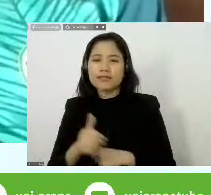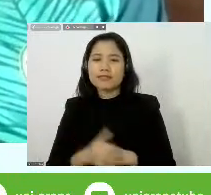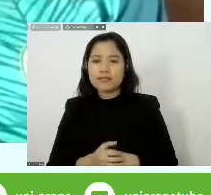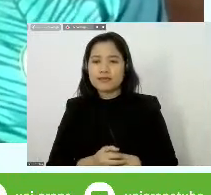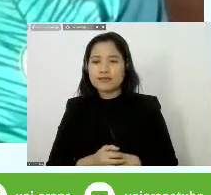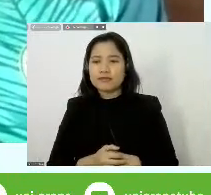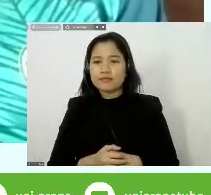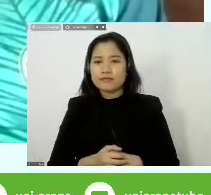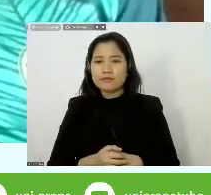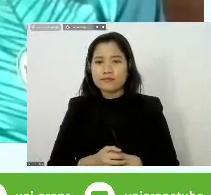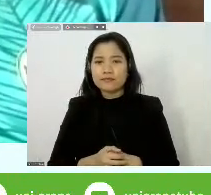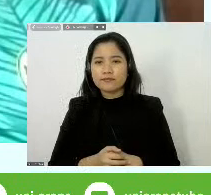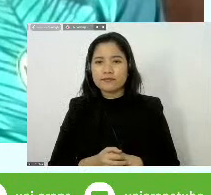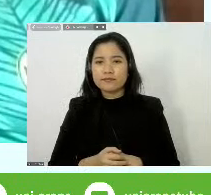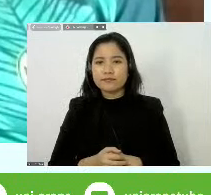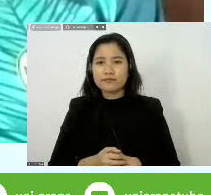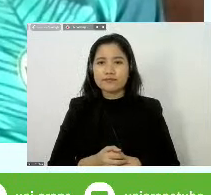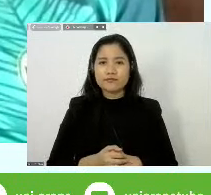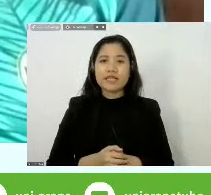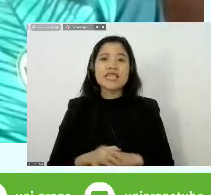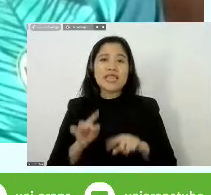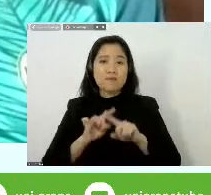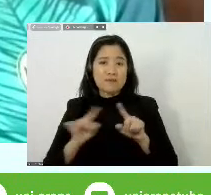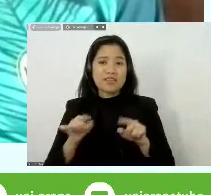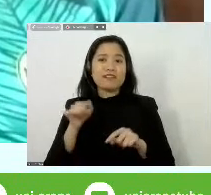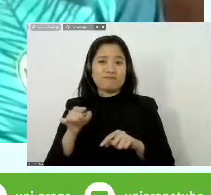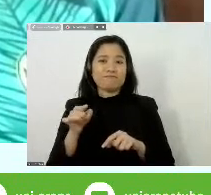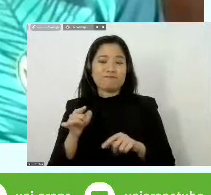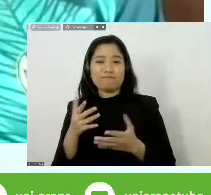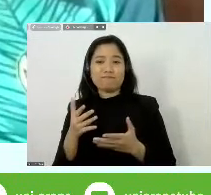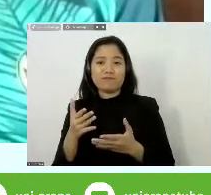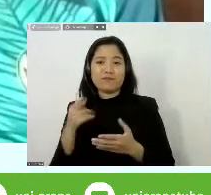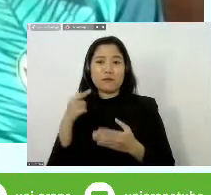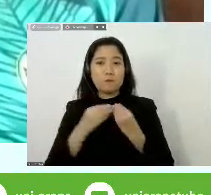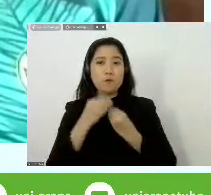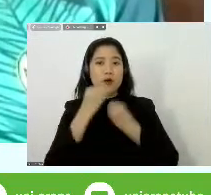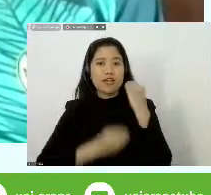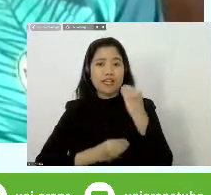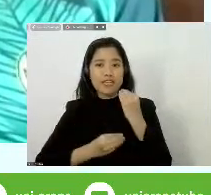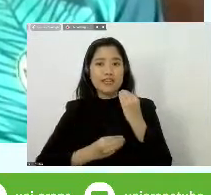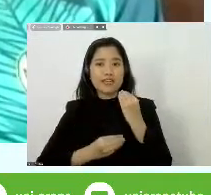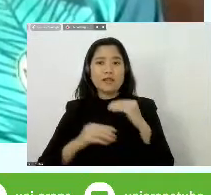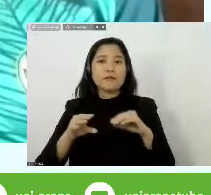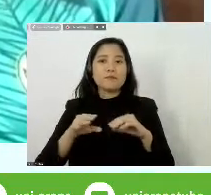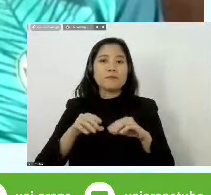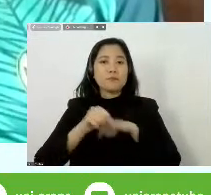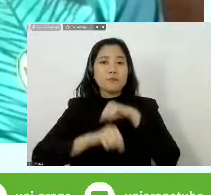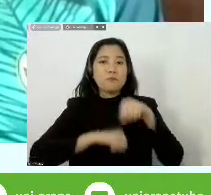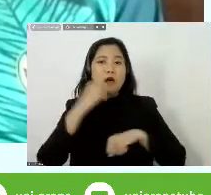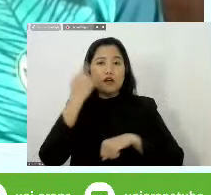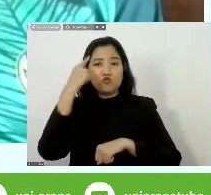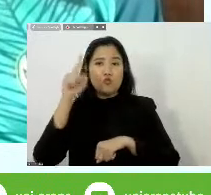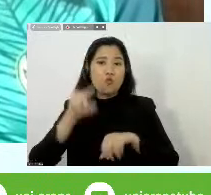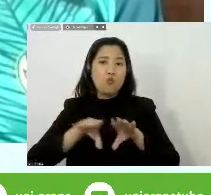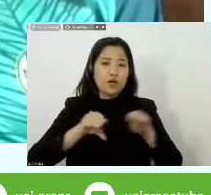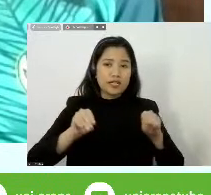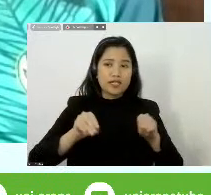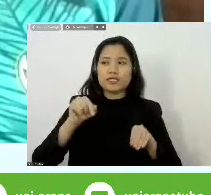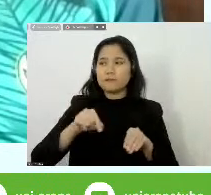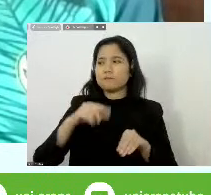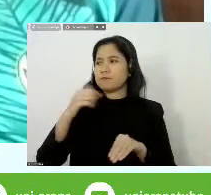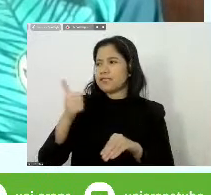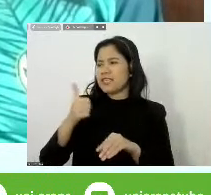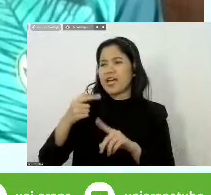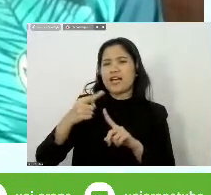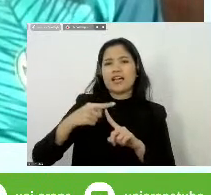nah Om tapi dari Om sendiri nih mewakili B ngelihat sekarang bisa lebih tren